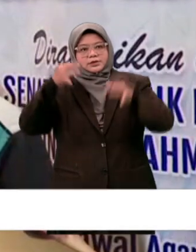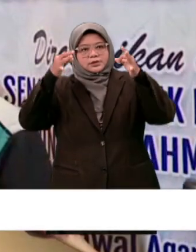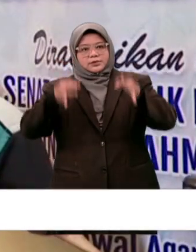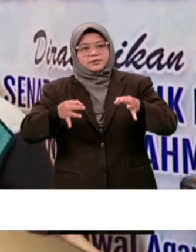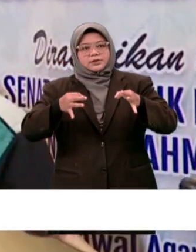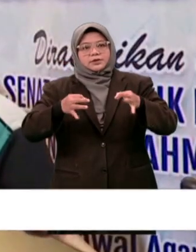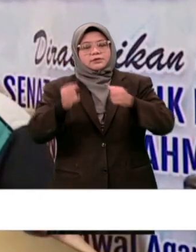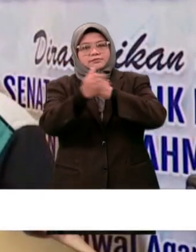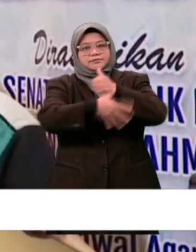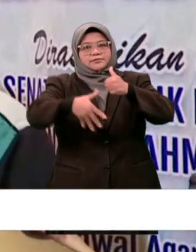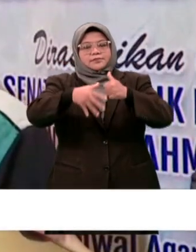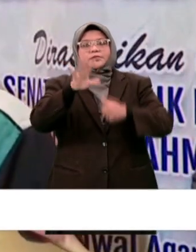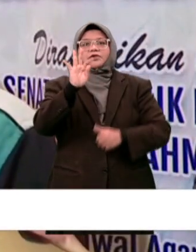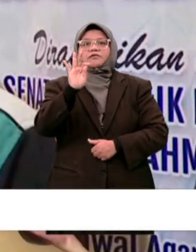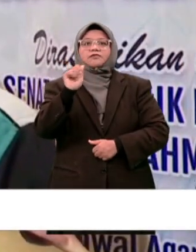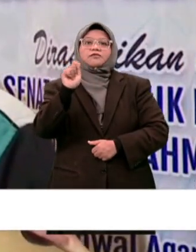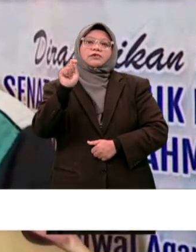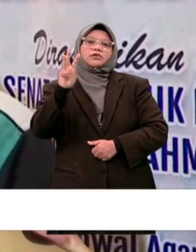jautan